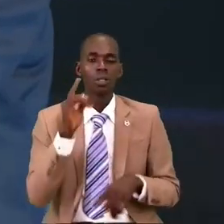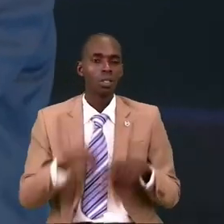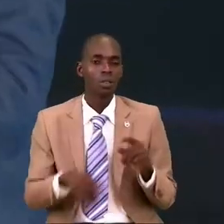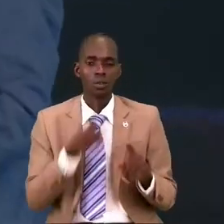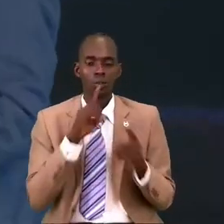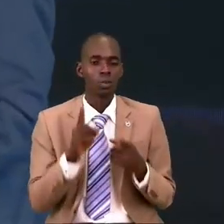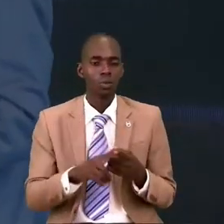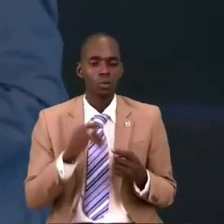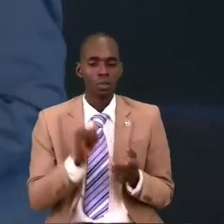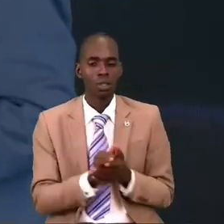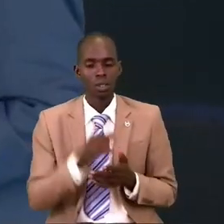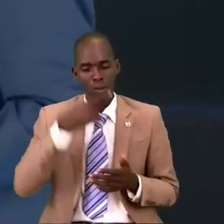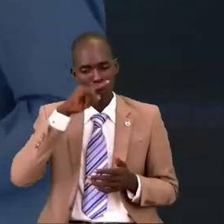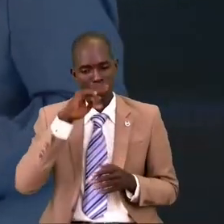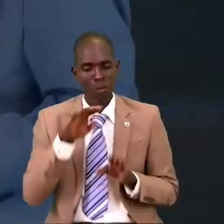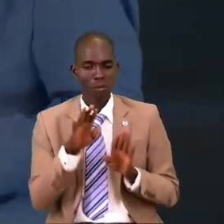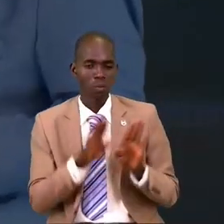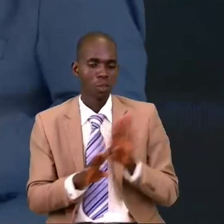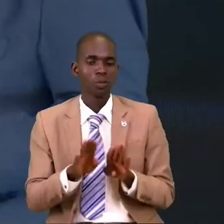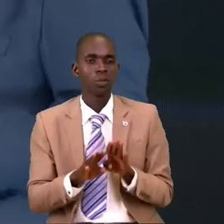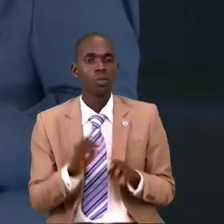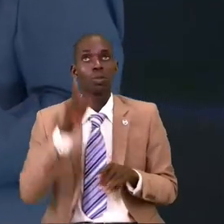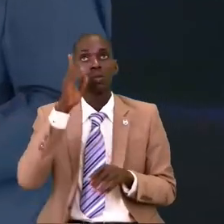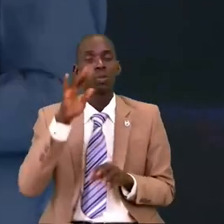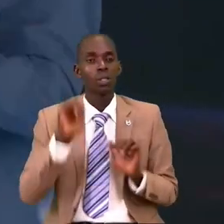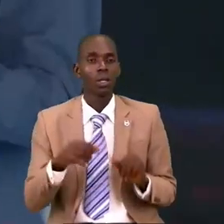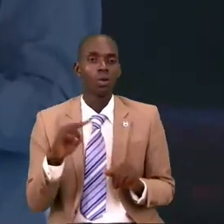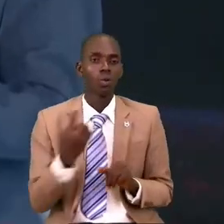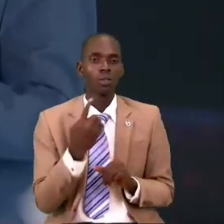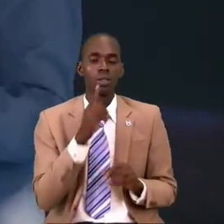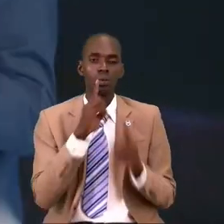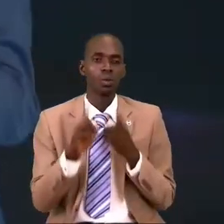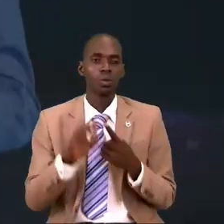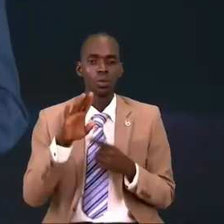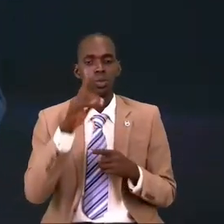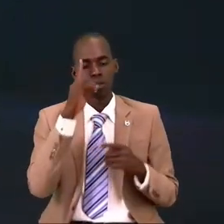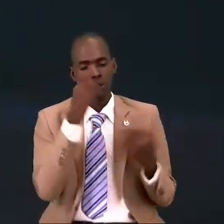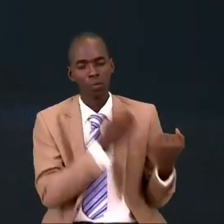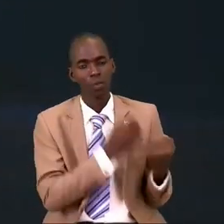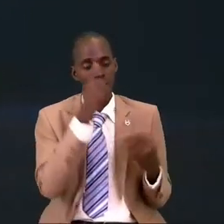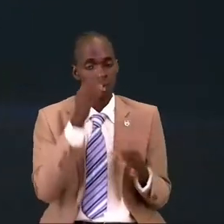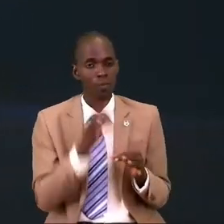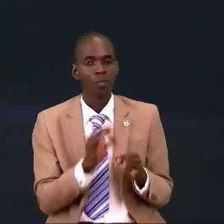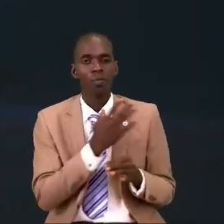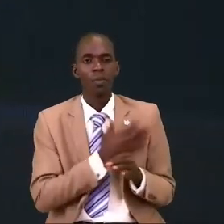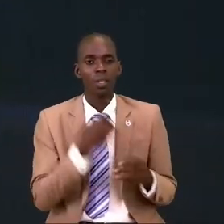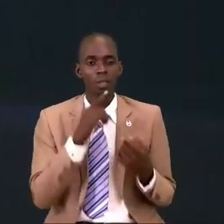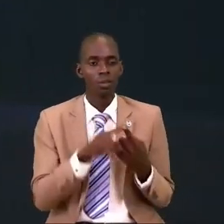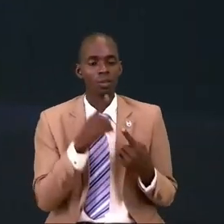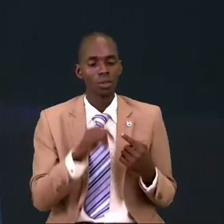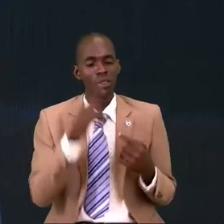foi. Et il dit à sa foi. Et tu dois accepter, embrasser tout ce qu'il te dit à ta